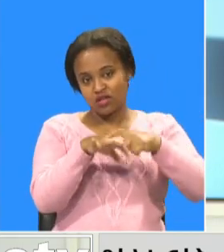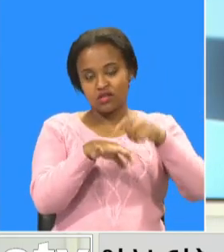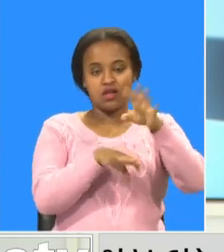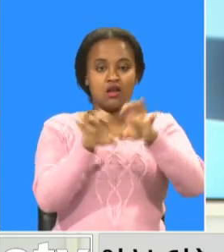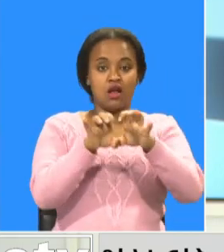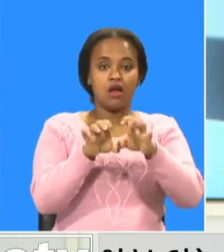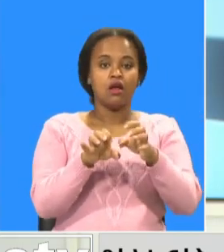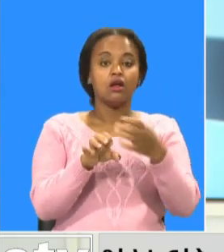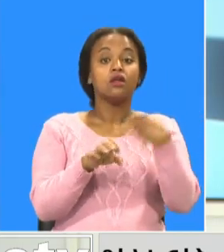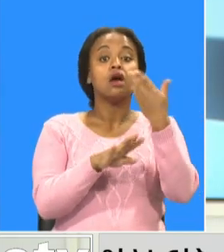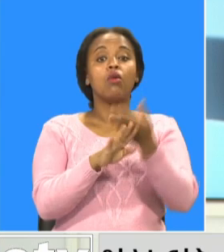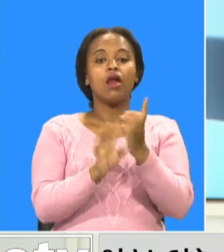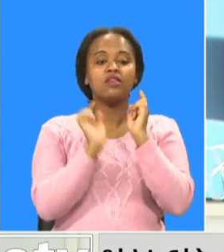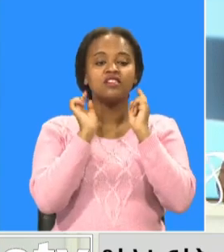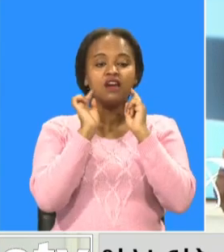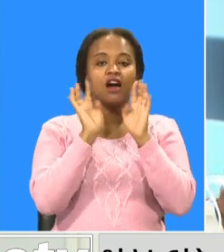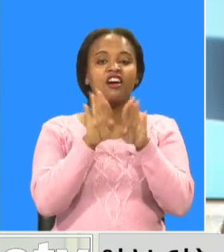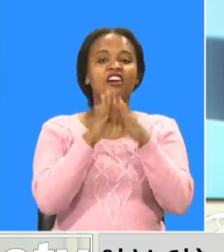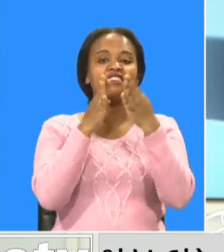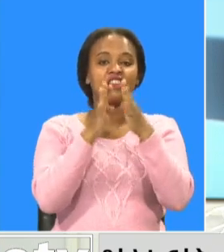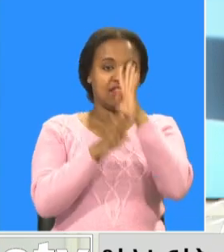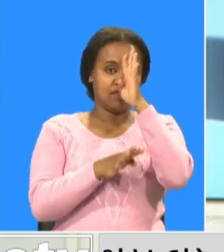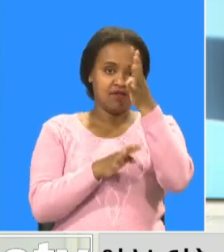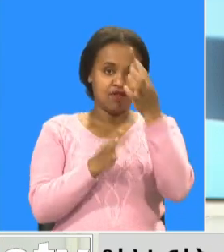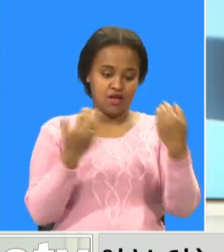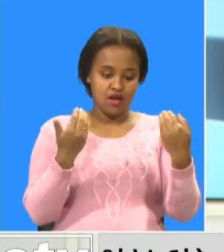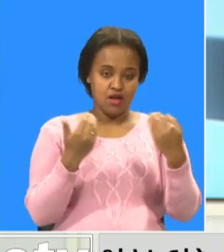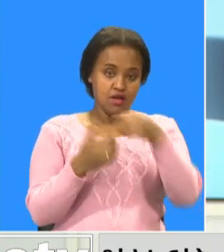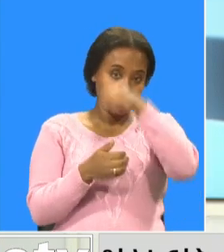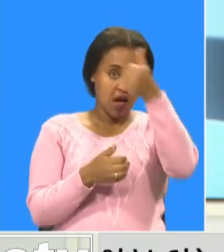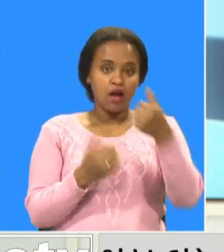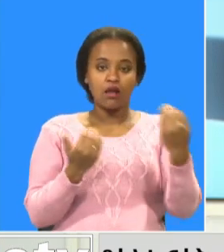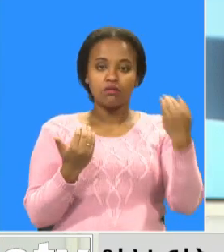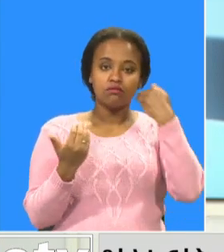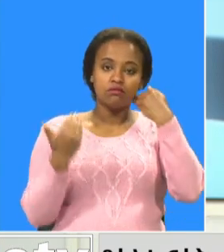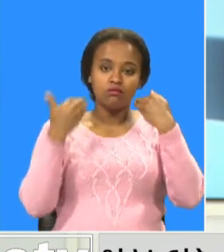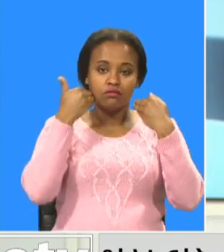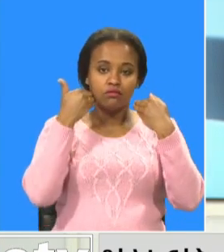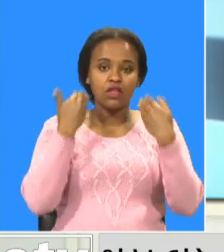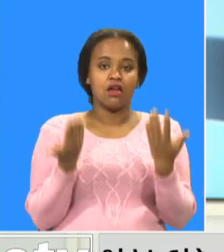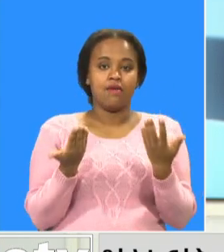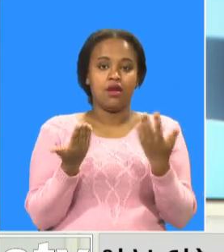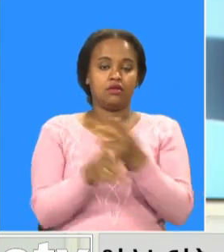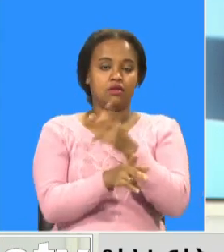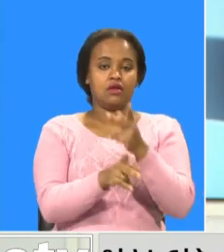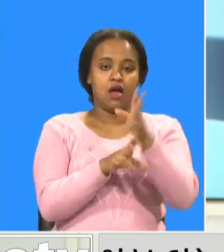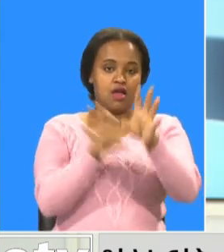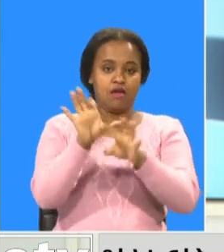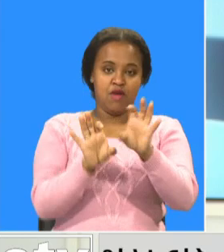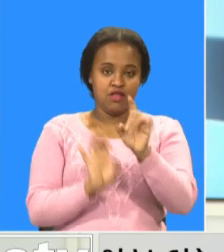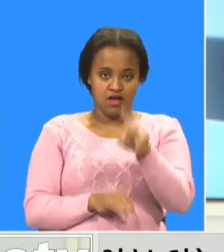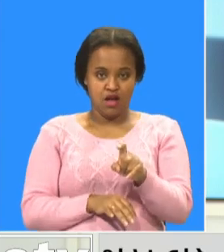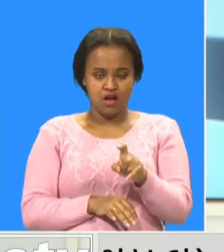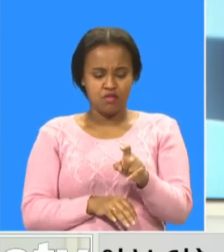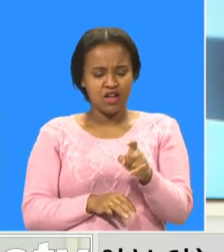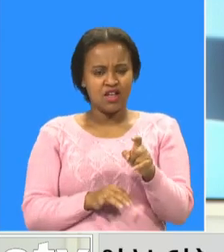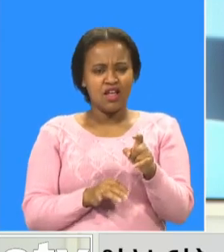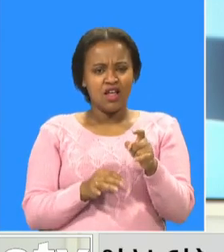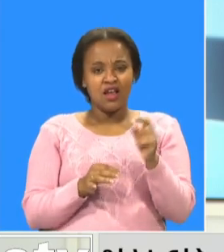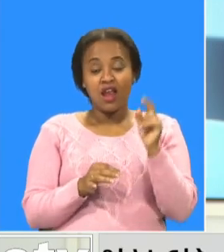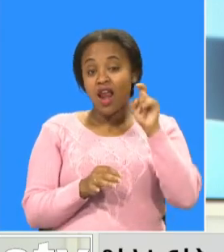አየር ይገባል። በዚህ በኩል አልተከላከለልንም ማለት ነው። ስለዚህ በጣም ጥንቃቄ ማድረግ አለብን። ላስቲኩም በጣም